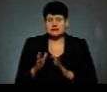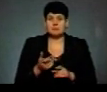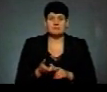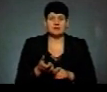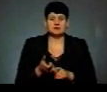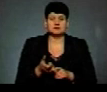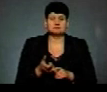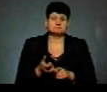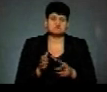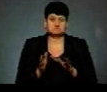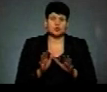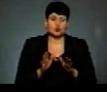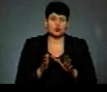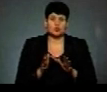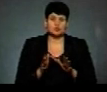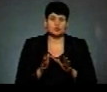досить навчання